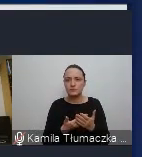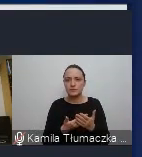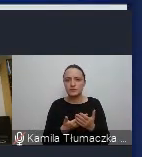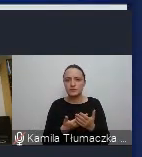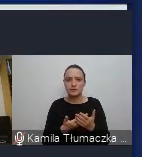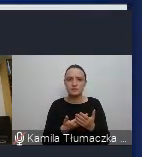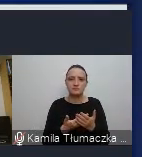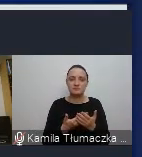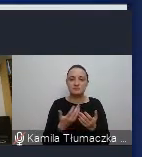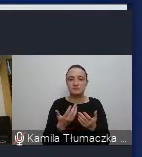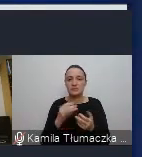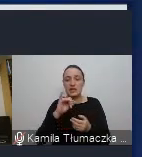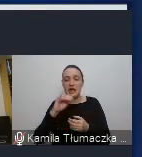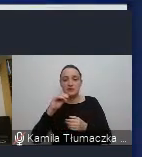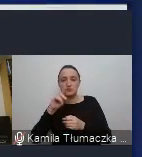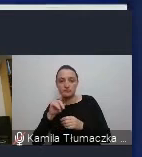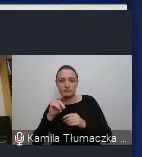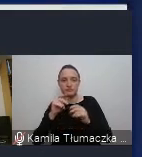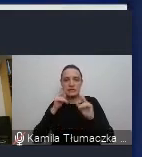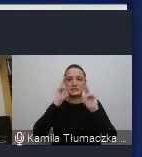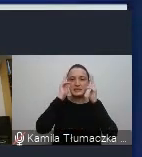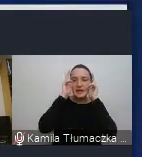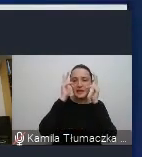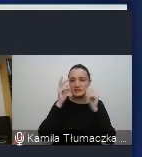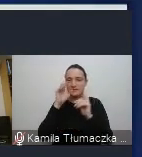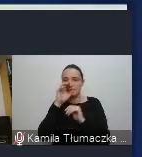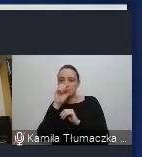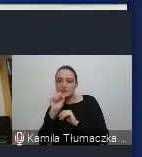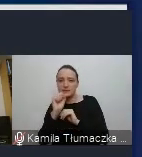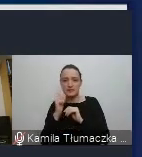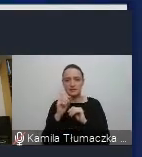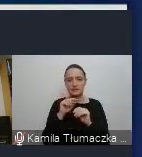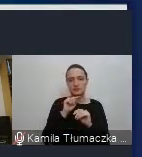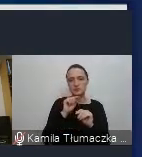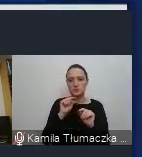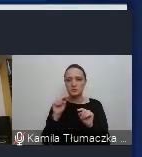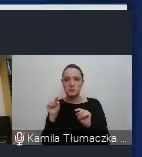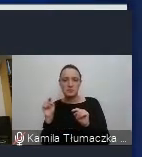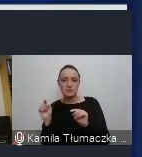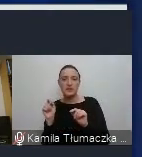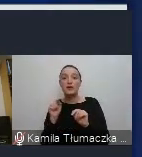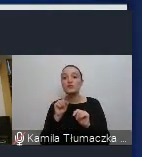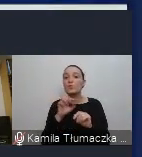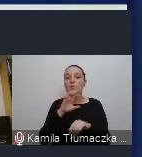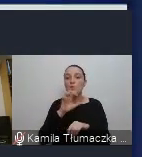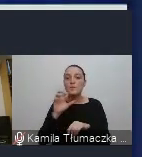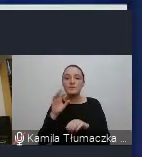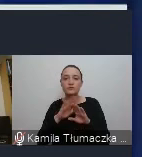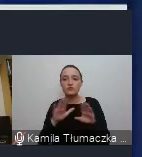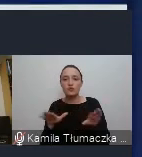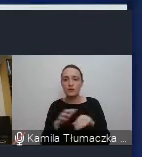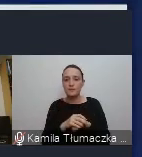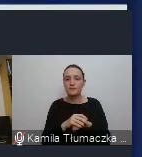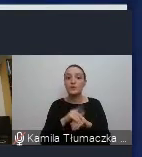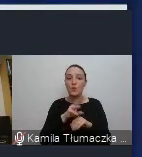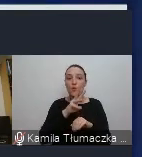są jeżyki dla sarenek, dla lisków i jak to wygląda? Chciałabym Państwu pokazać. To jest